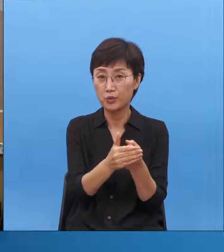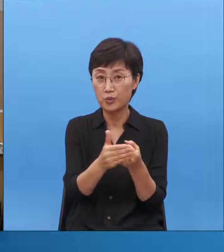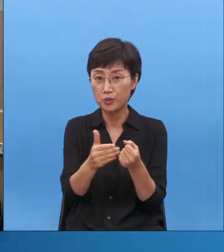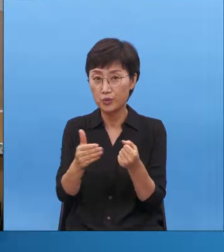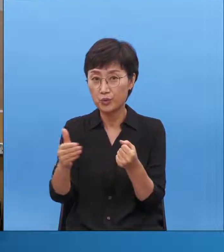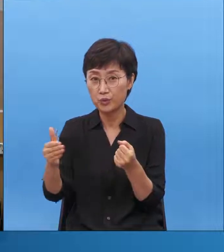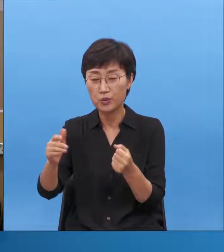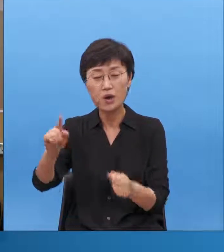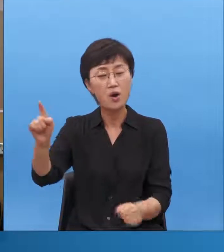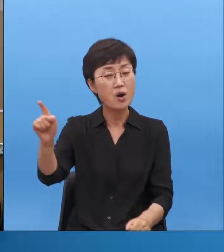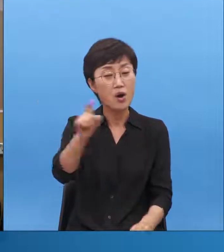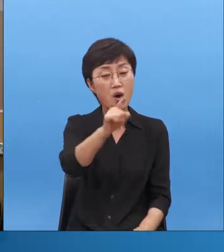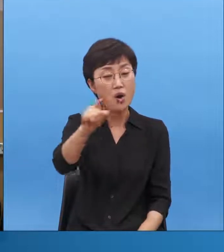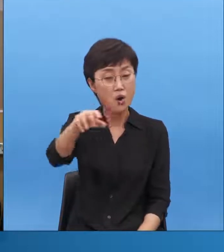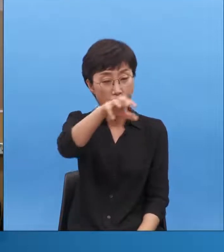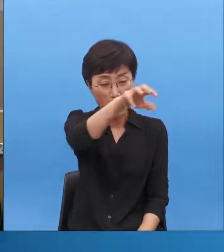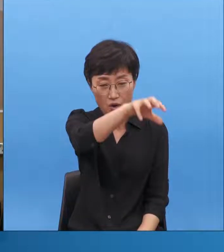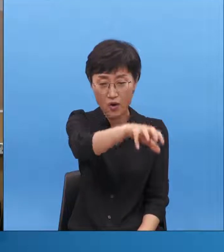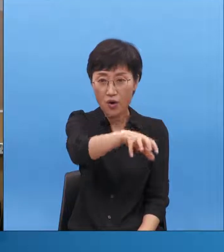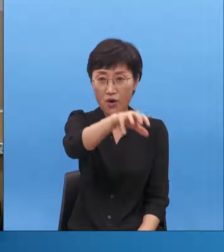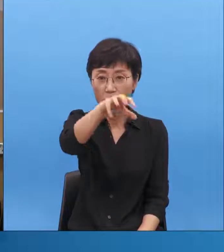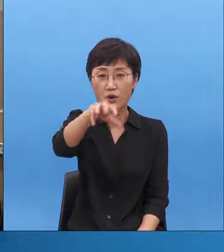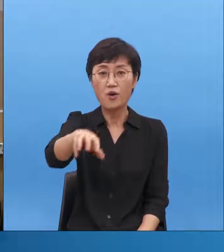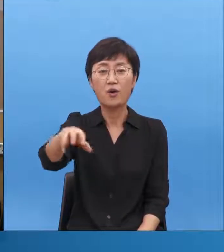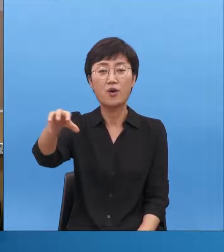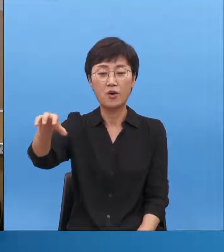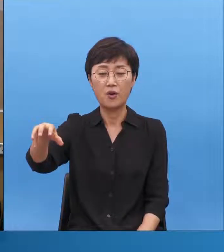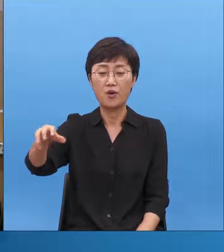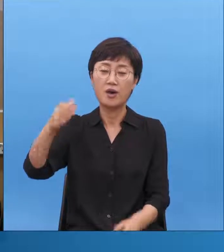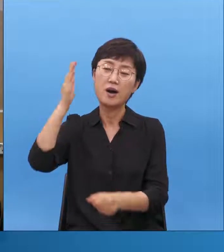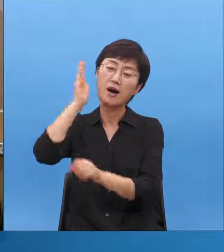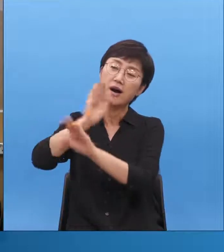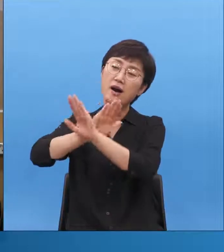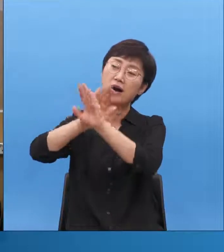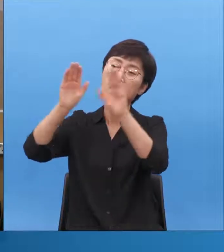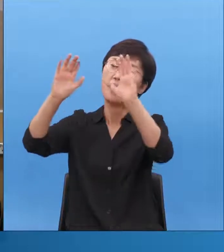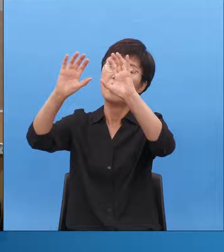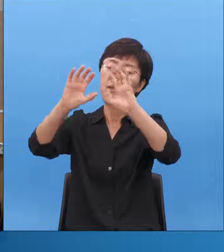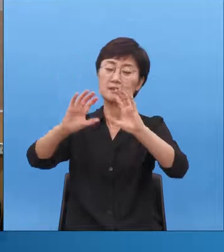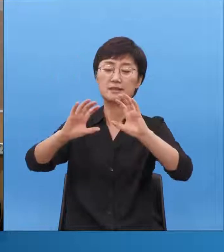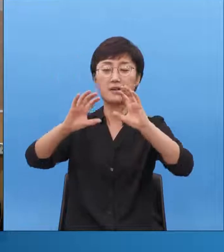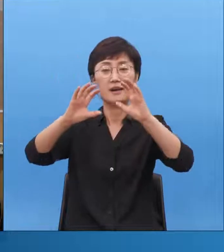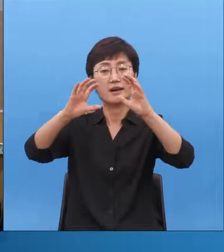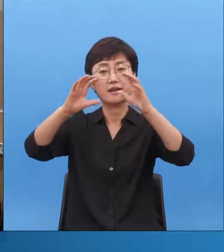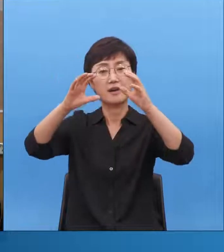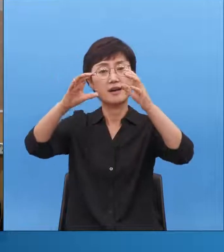동행하리 그 어디나